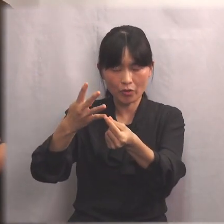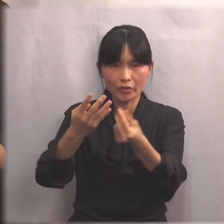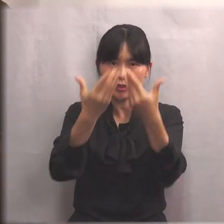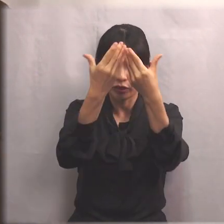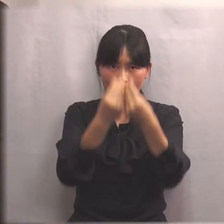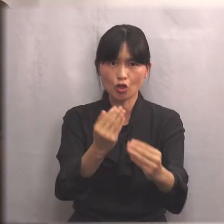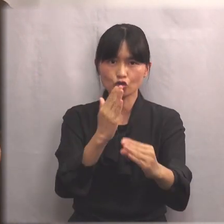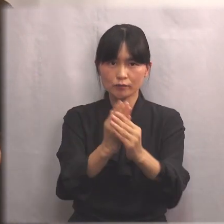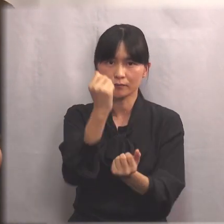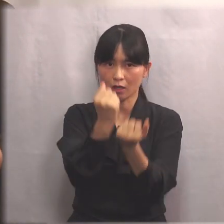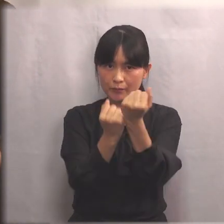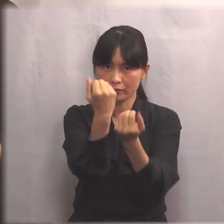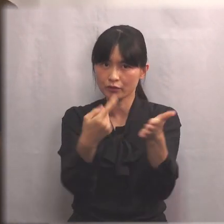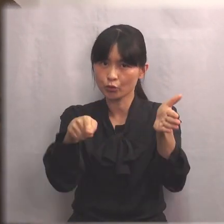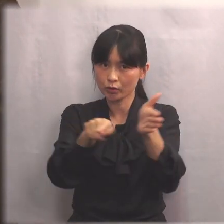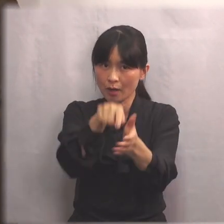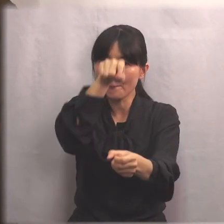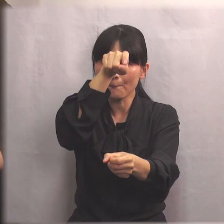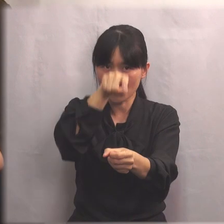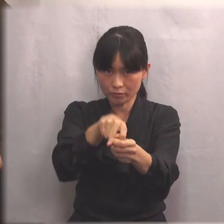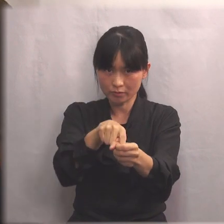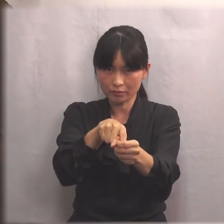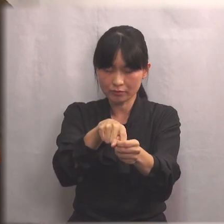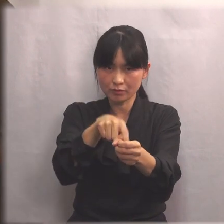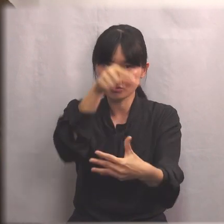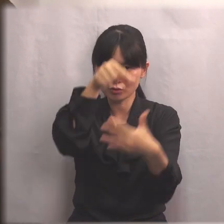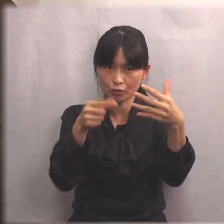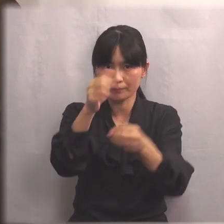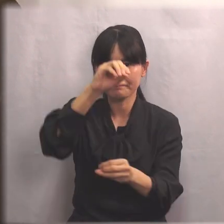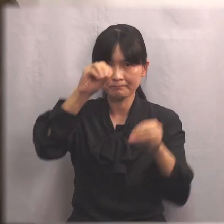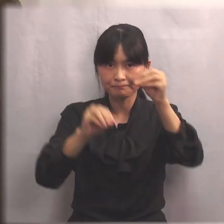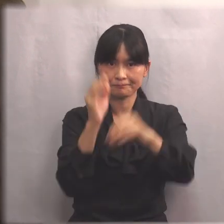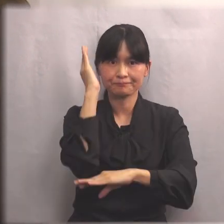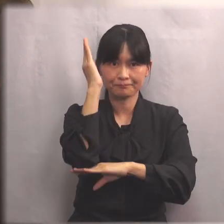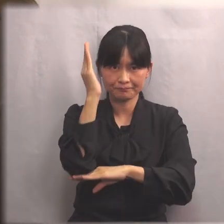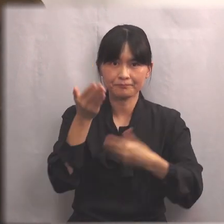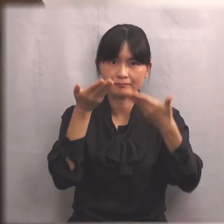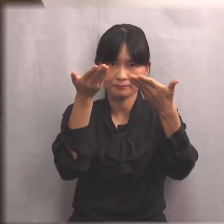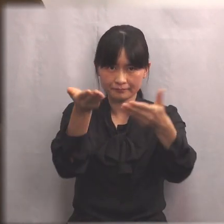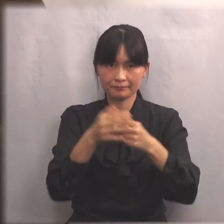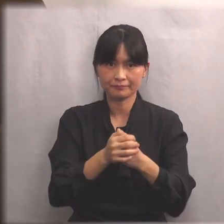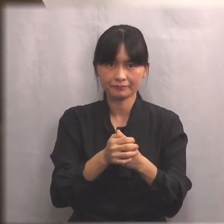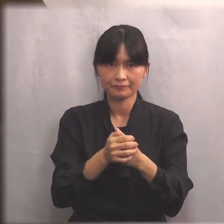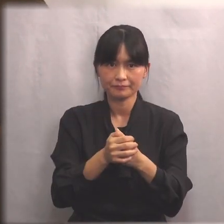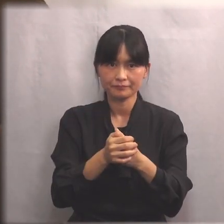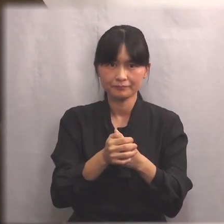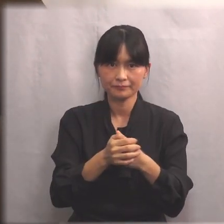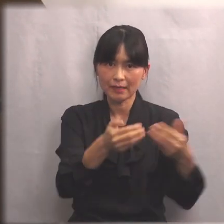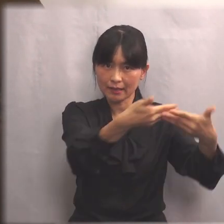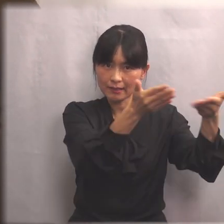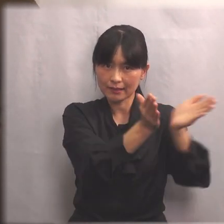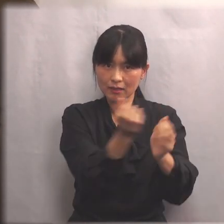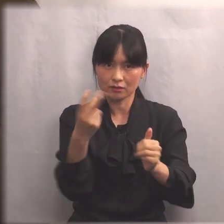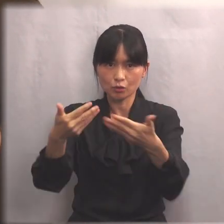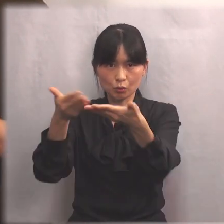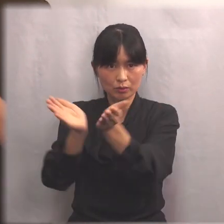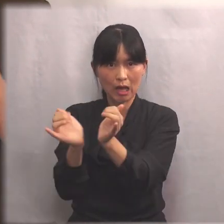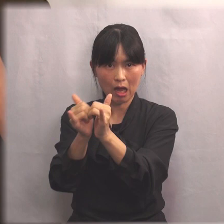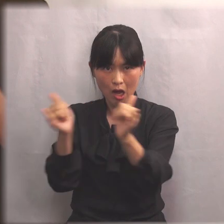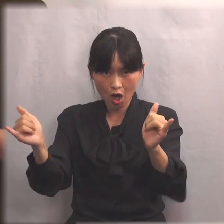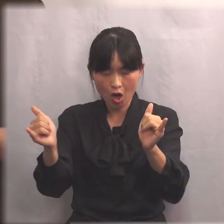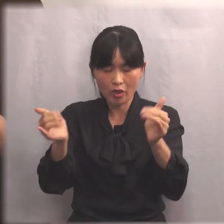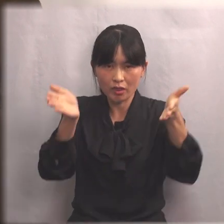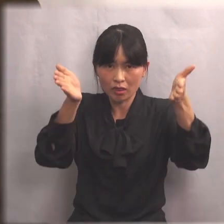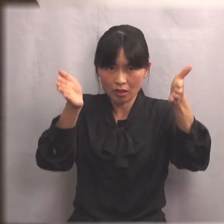2번에서 4번으로 튀기는 했는데요. 내용 중심으로 설명을 드리기 위해서 이렇게 순서를 조금 바꿔가지고 말씀드리도록 하겠습니다.